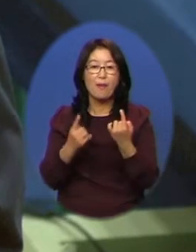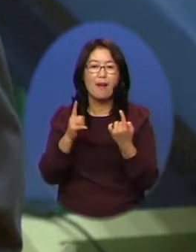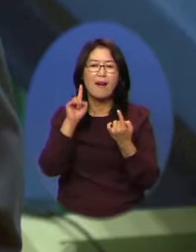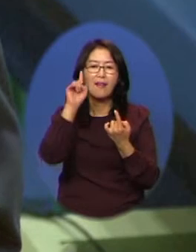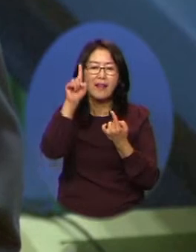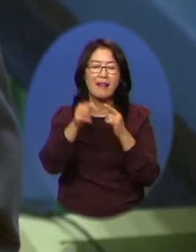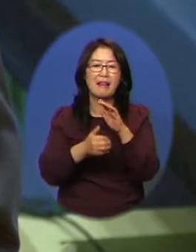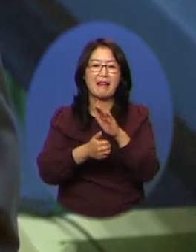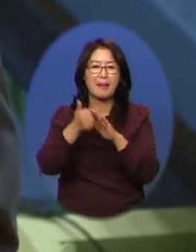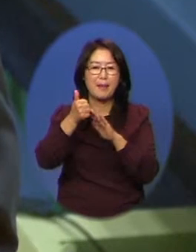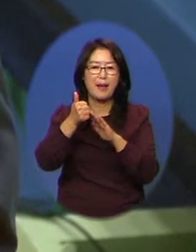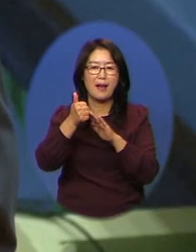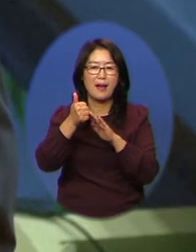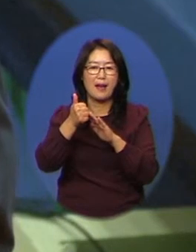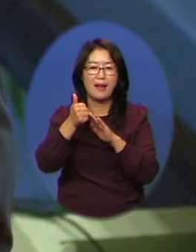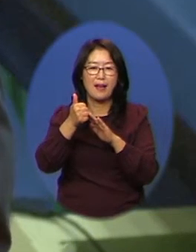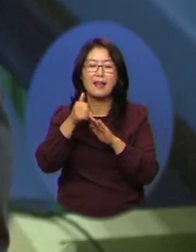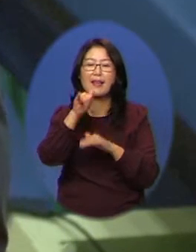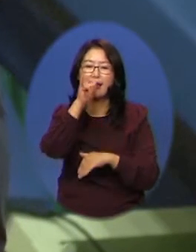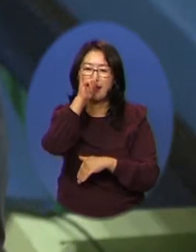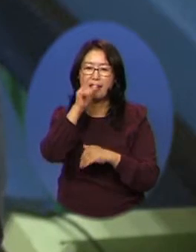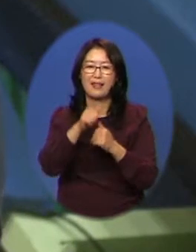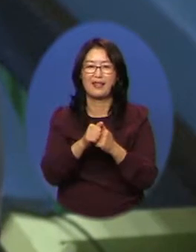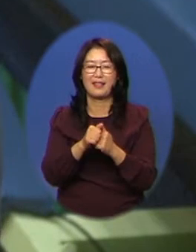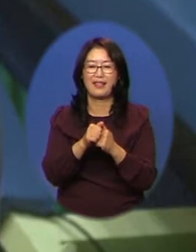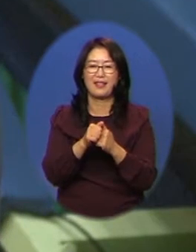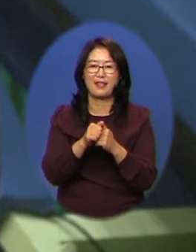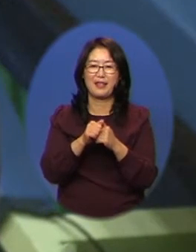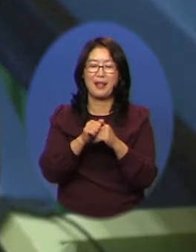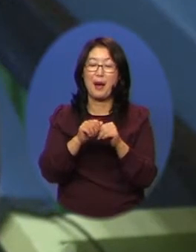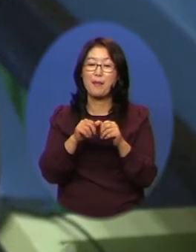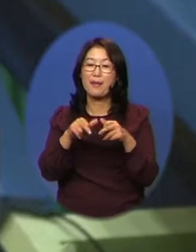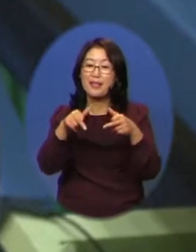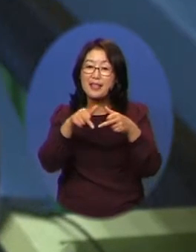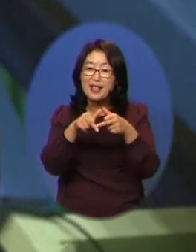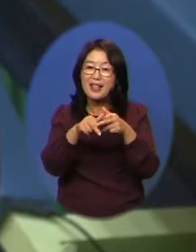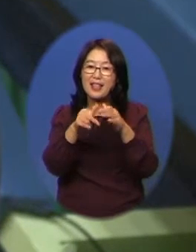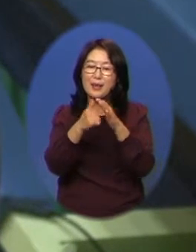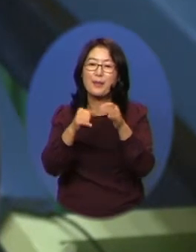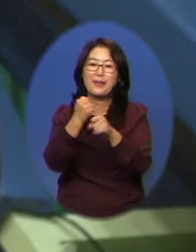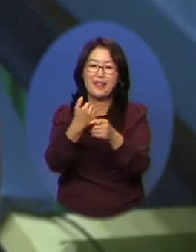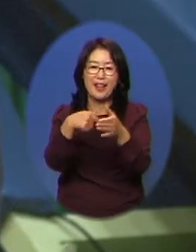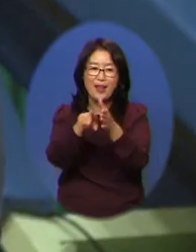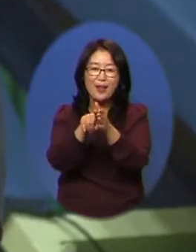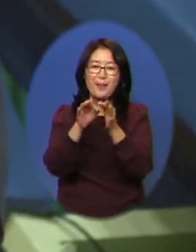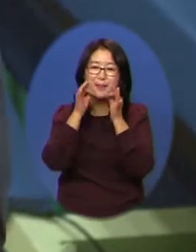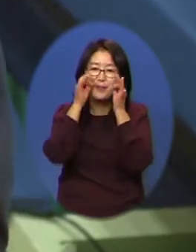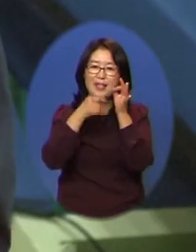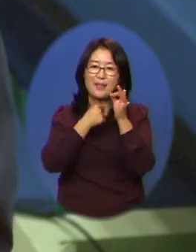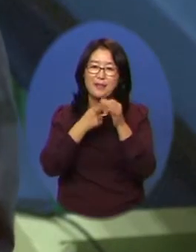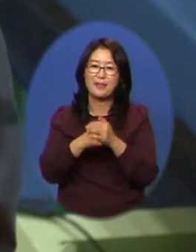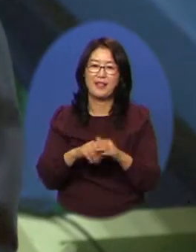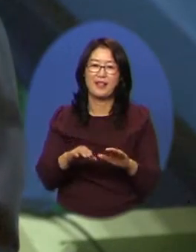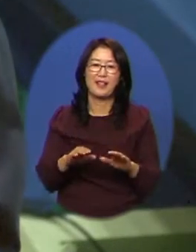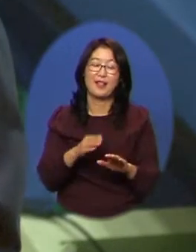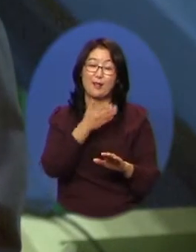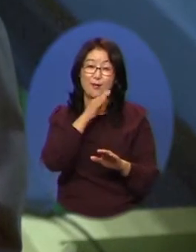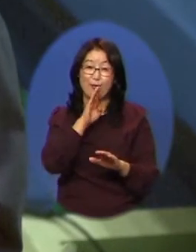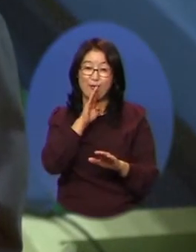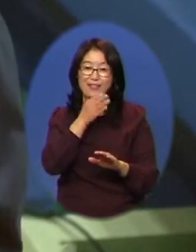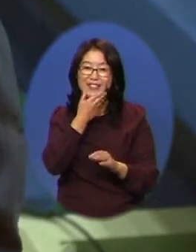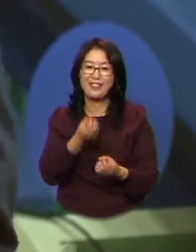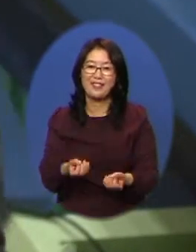우리 장애인 가족이 될 수 있겠구니 최선의 노력을 다하겠다는 말씀을 드립니다. 오늘 진심으로